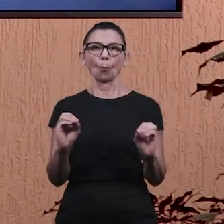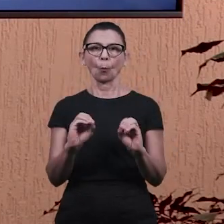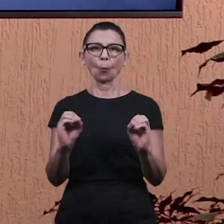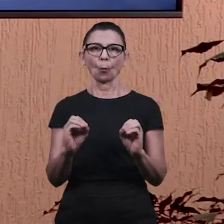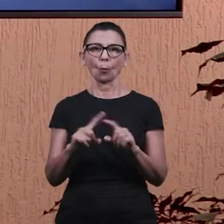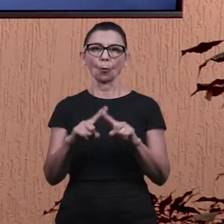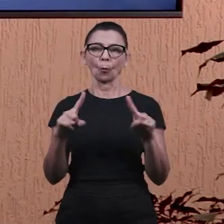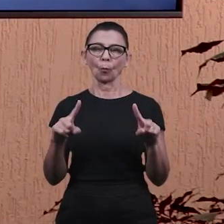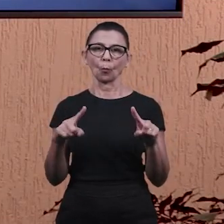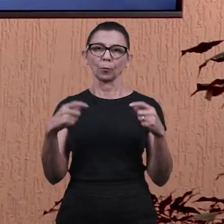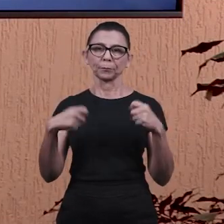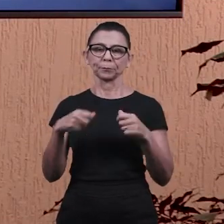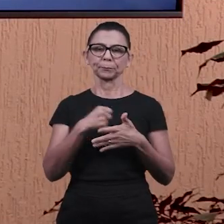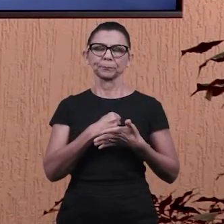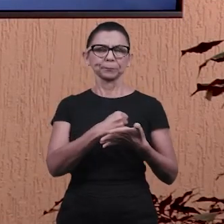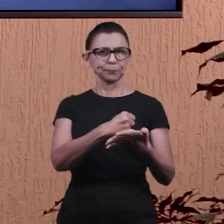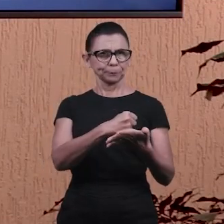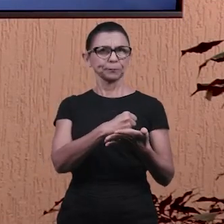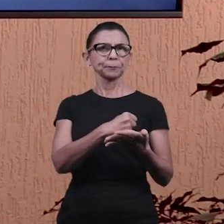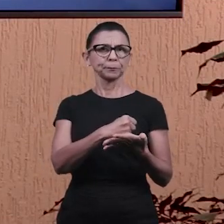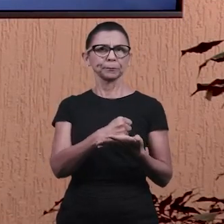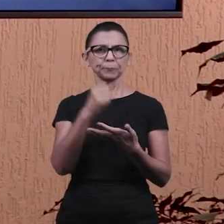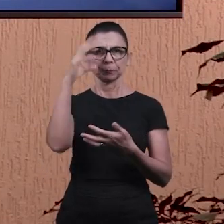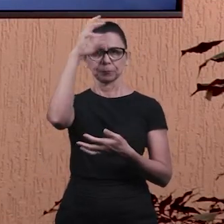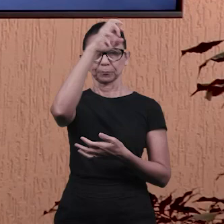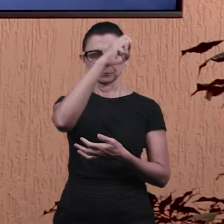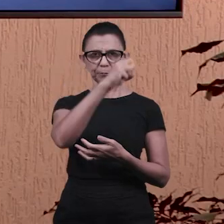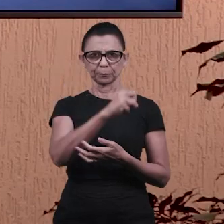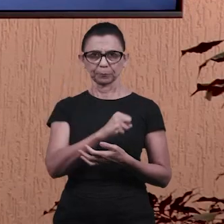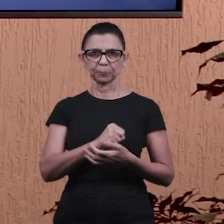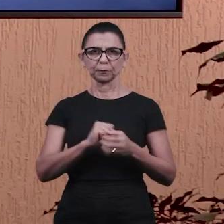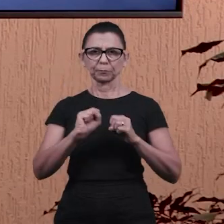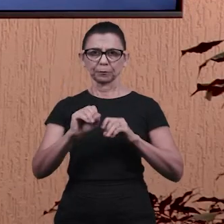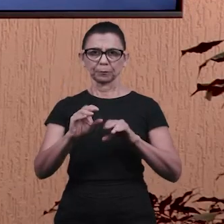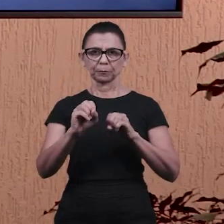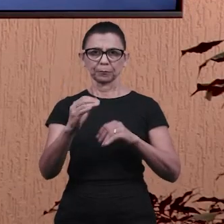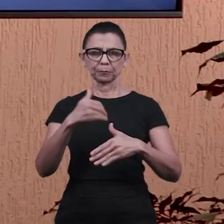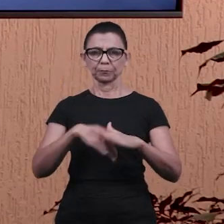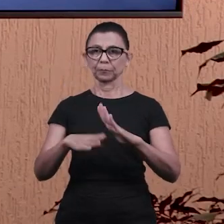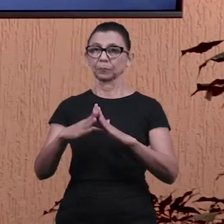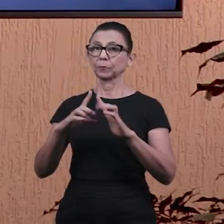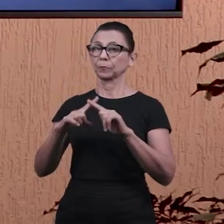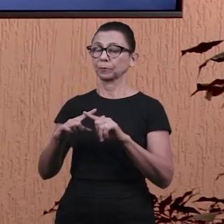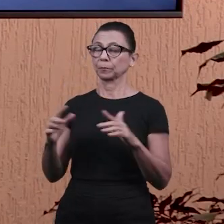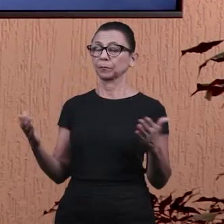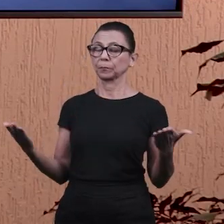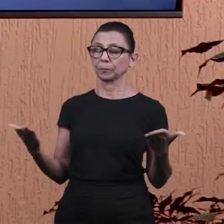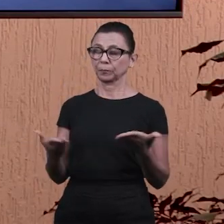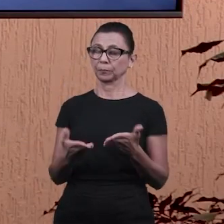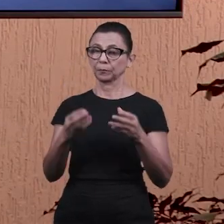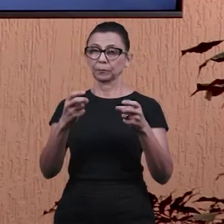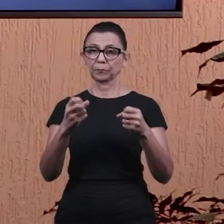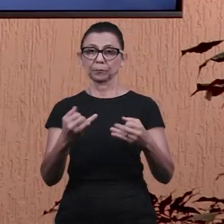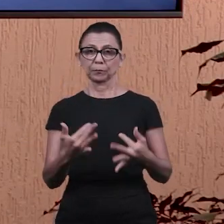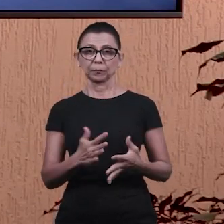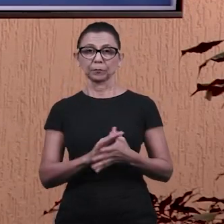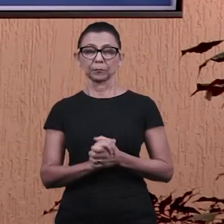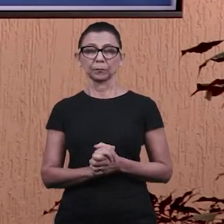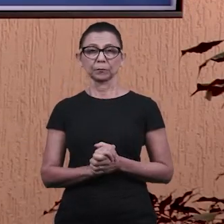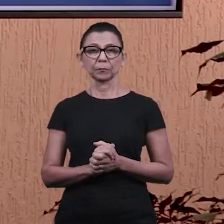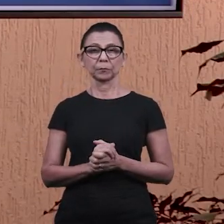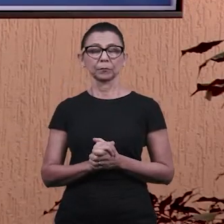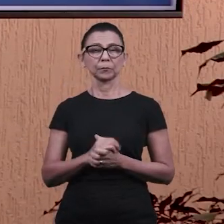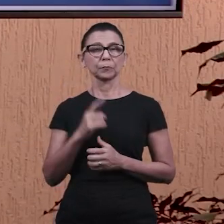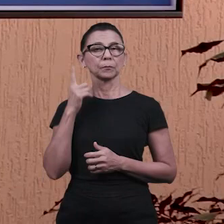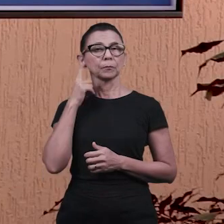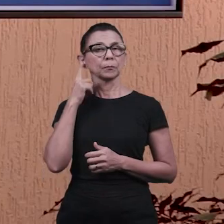de déficience, mais qui a besoin d'une aide pour la compréhension de ce qu'est enseigné à l'Église. Aujourd'hui, nous parlerons sur